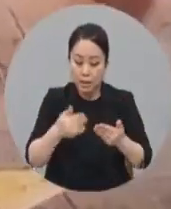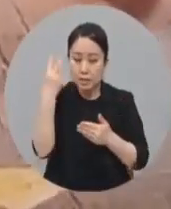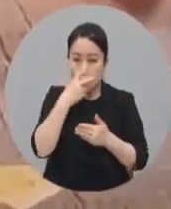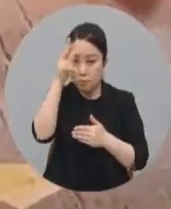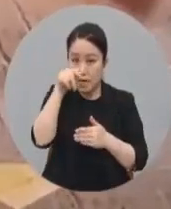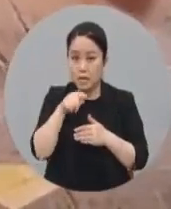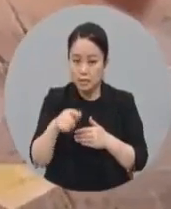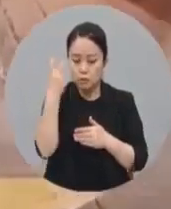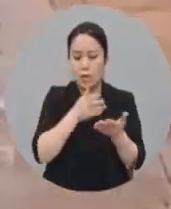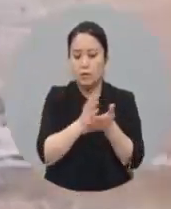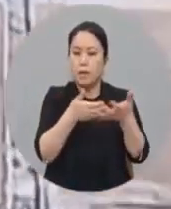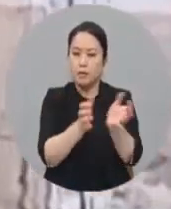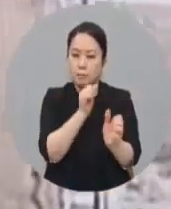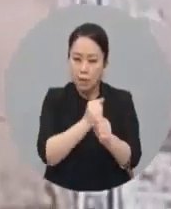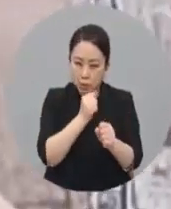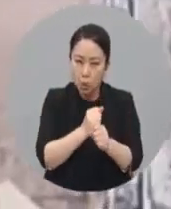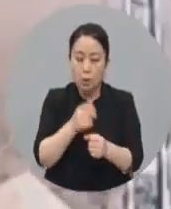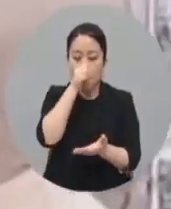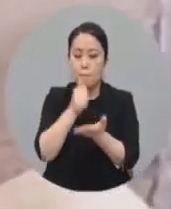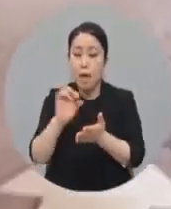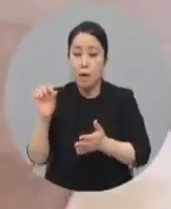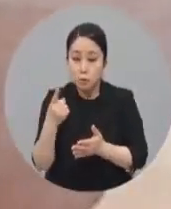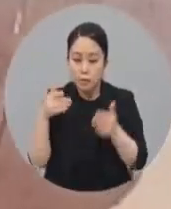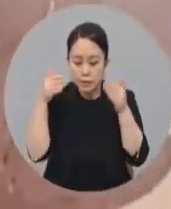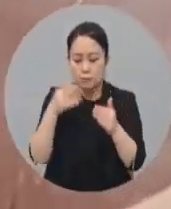구성하고 범행 동기를 집중 수사하고 있습니다. MBC 뉴스 조민입니다.